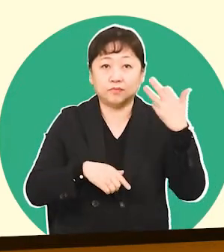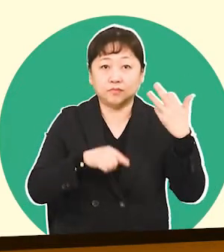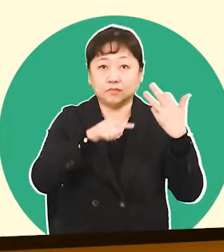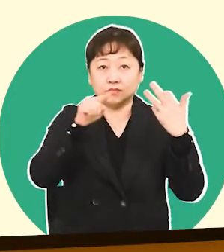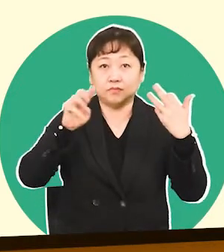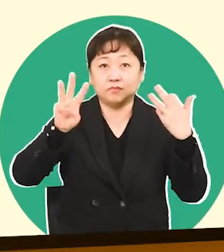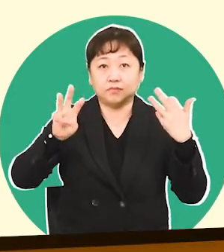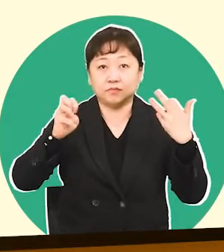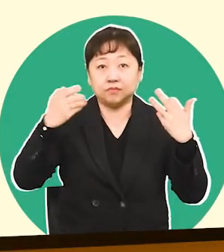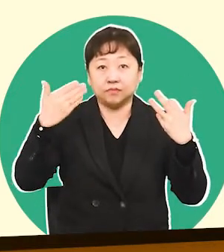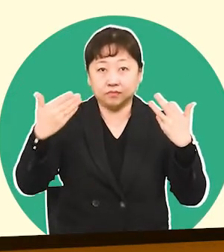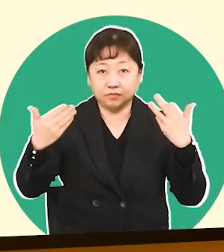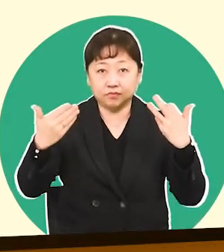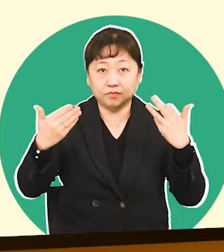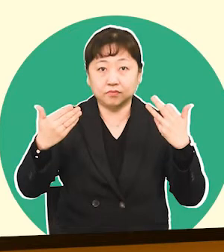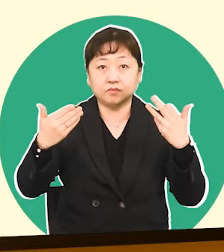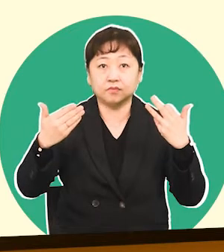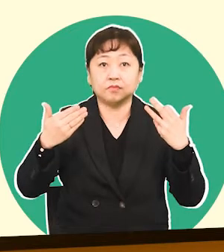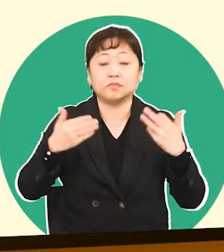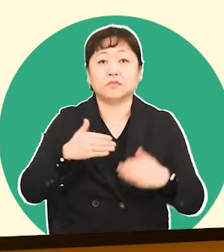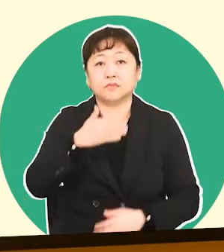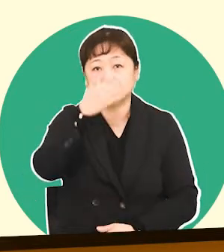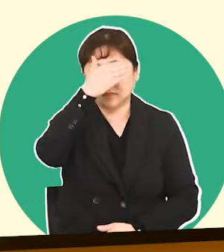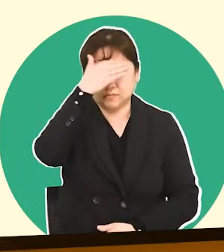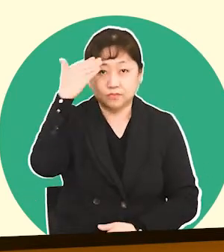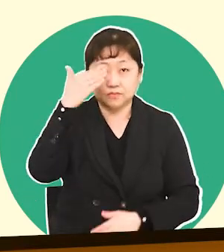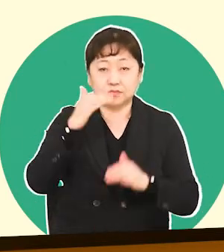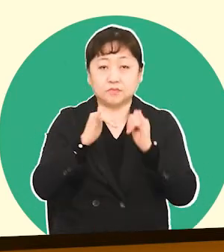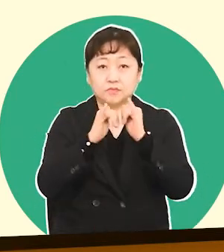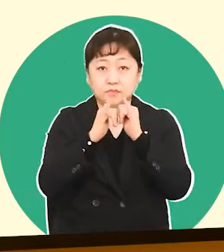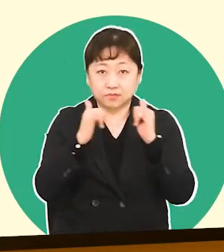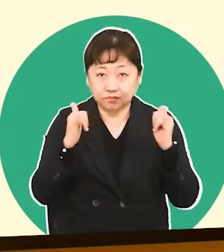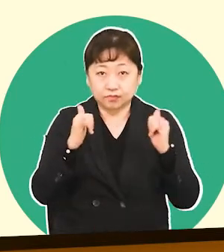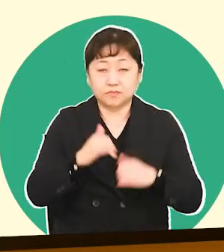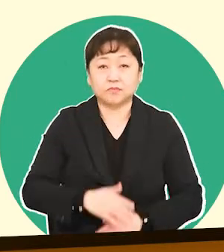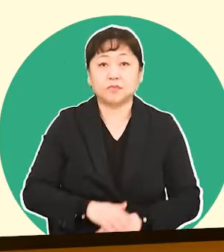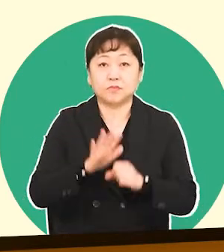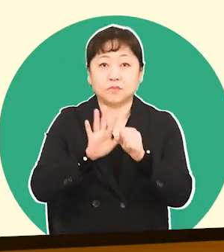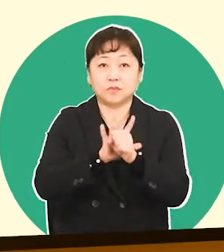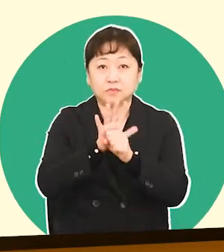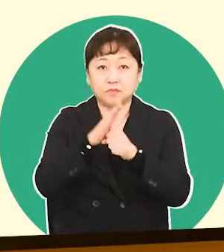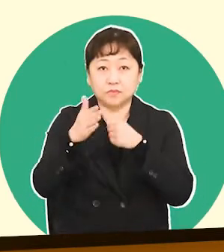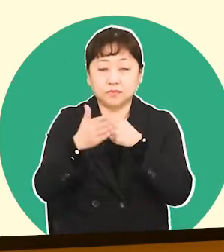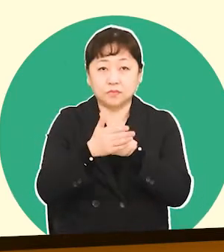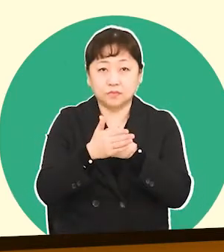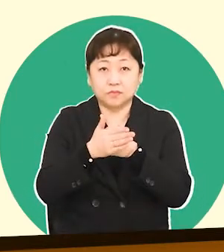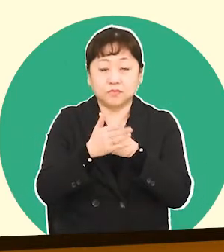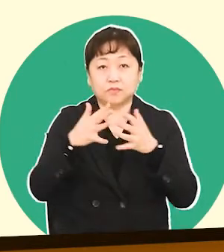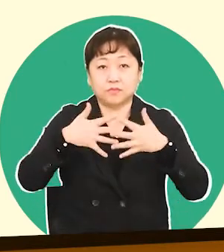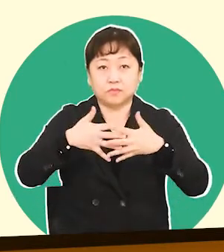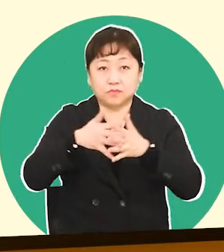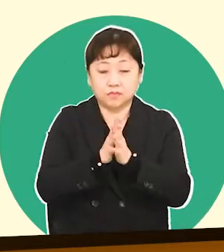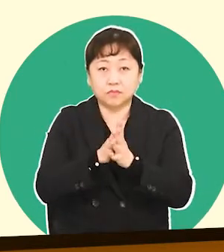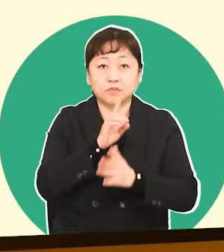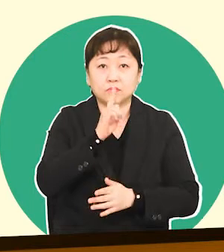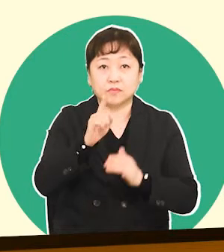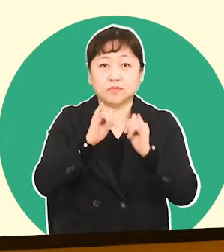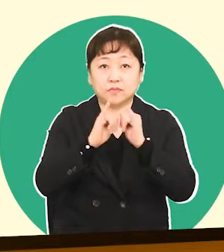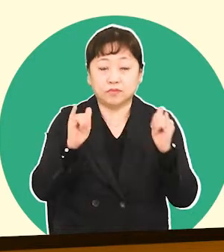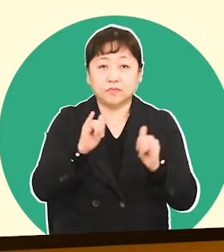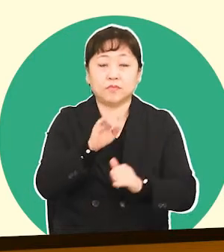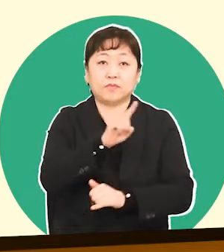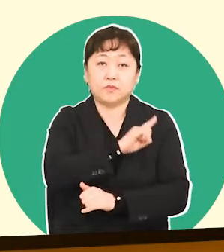만 18세부터 만 39세 미만의 광명시청 년 또는 코로 날 구로 폐업 신고 안 사업자에게